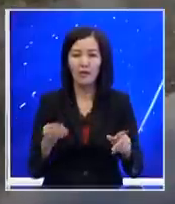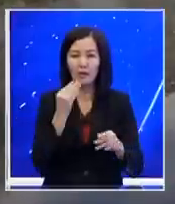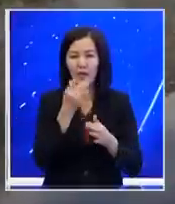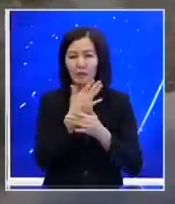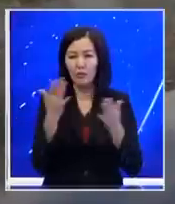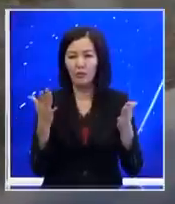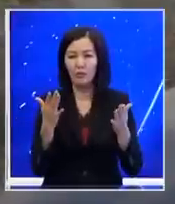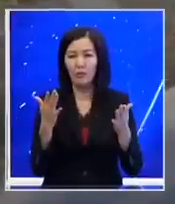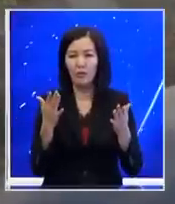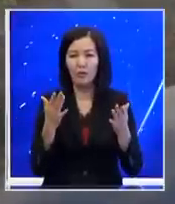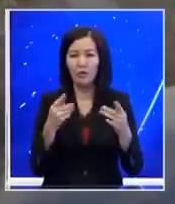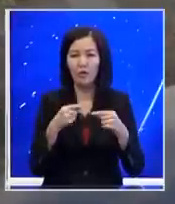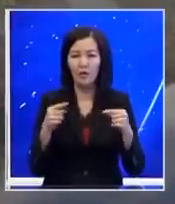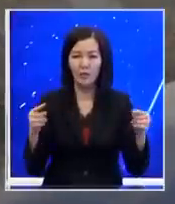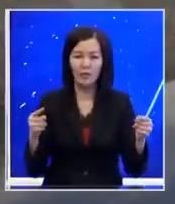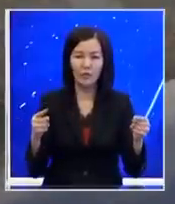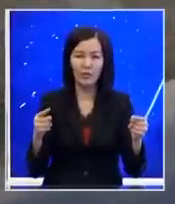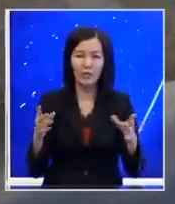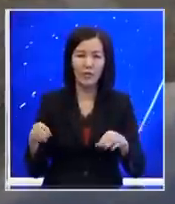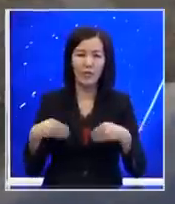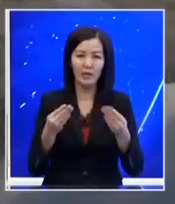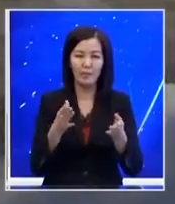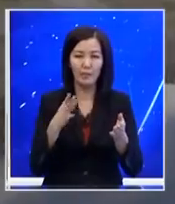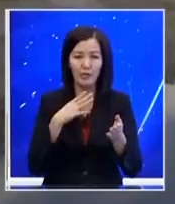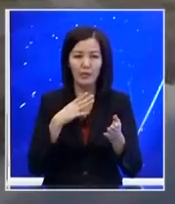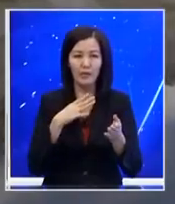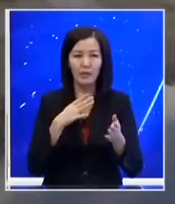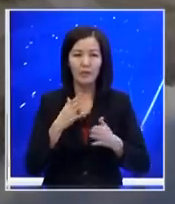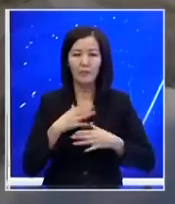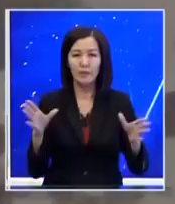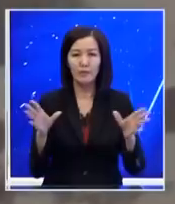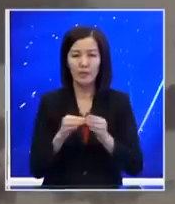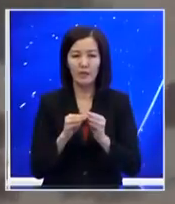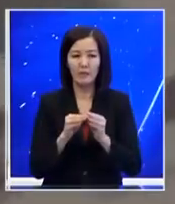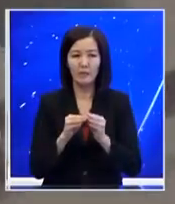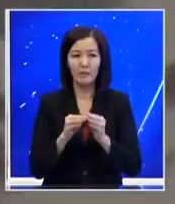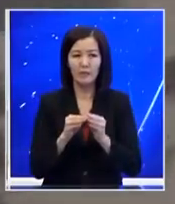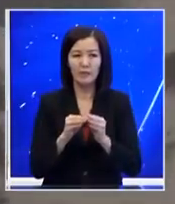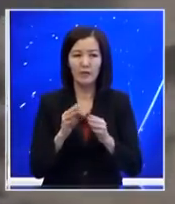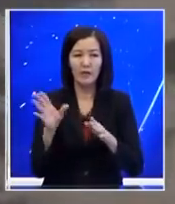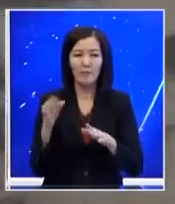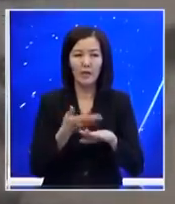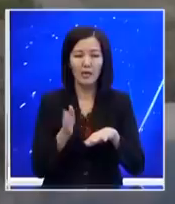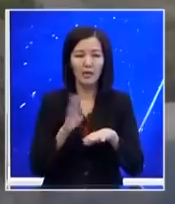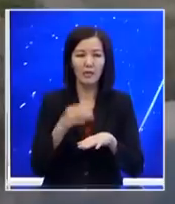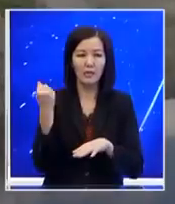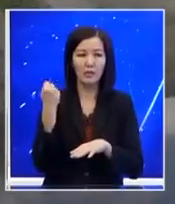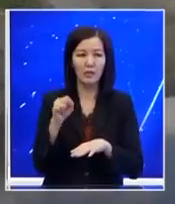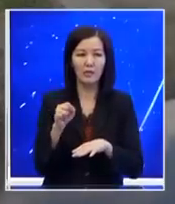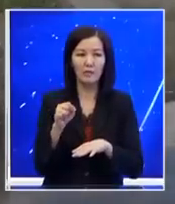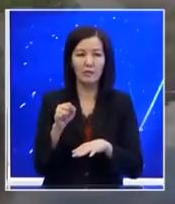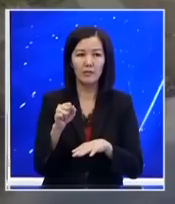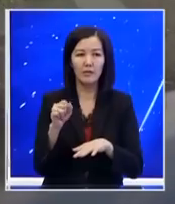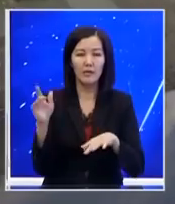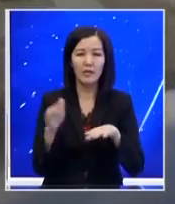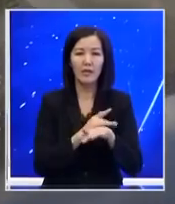азық-түлік қажетті заттарын әкеп отырмыз. Біз біргеміз. Барлық қиындықты бірге жеңеміз. Осы игілікті